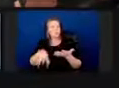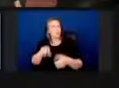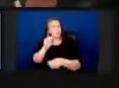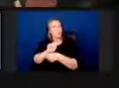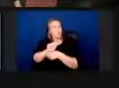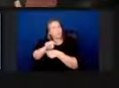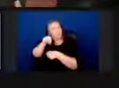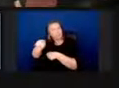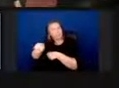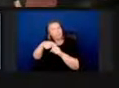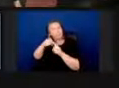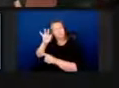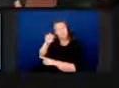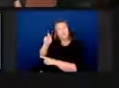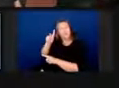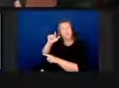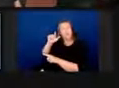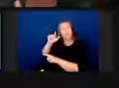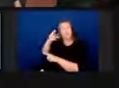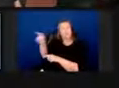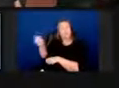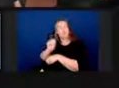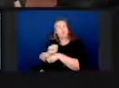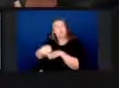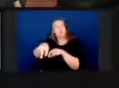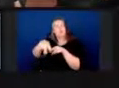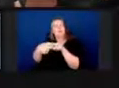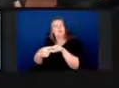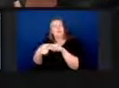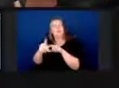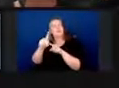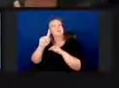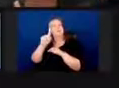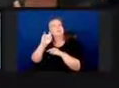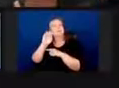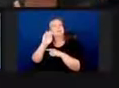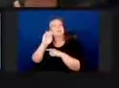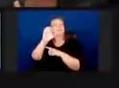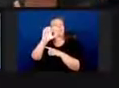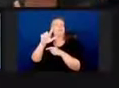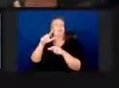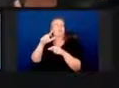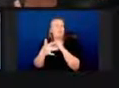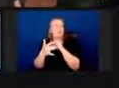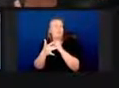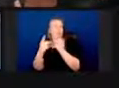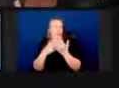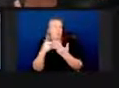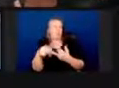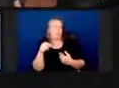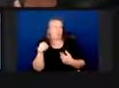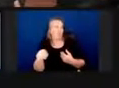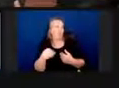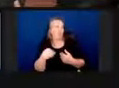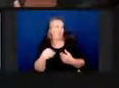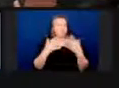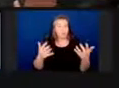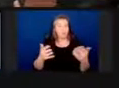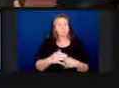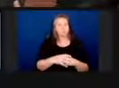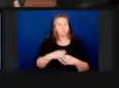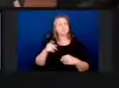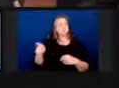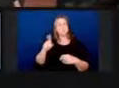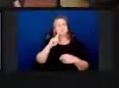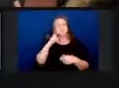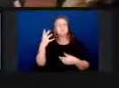كبير من الطلاب الذين يعملون على هذه البرامج، وأيضا هذه الأمور من